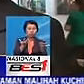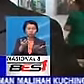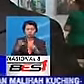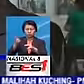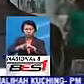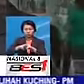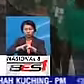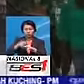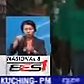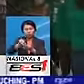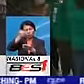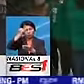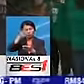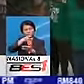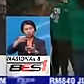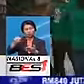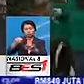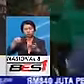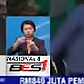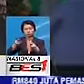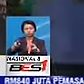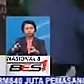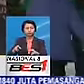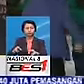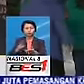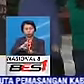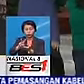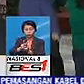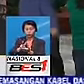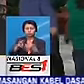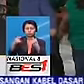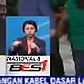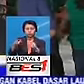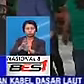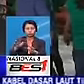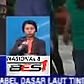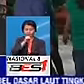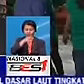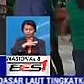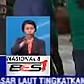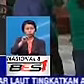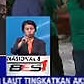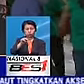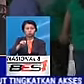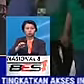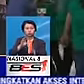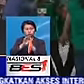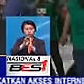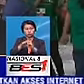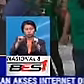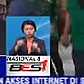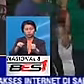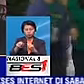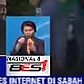membuk mind di video game bukan hanyakadar satu permainan yang tidak bermanfaattoh dapat